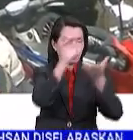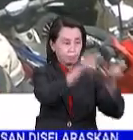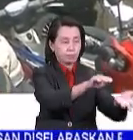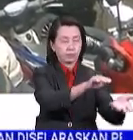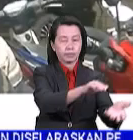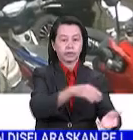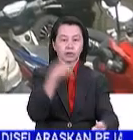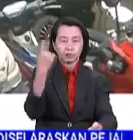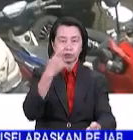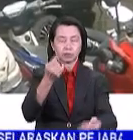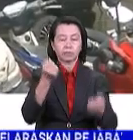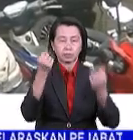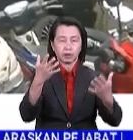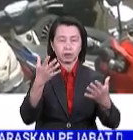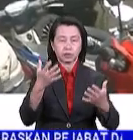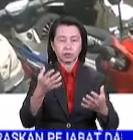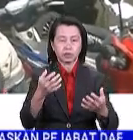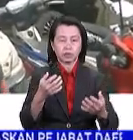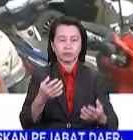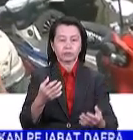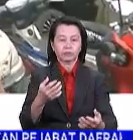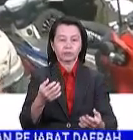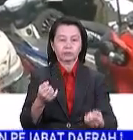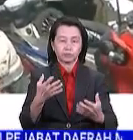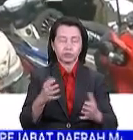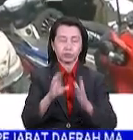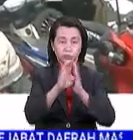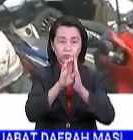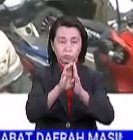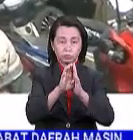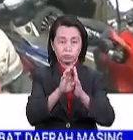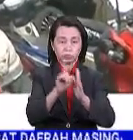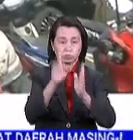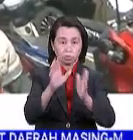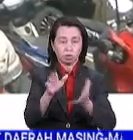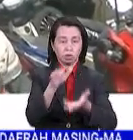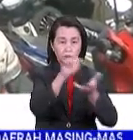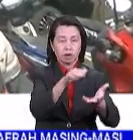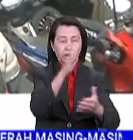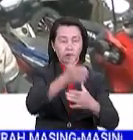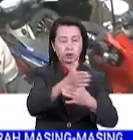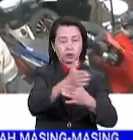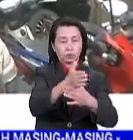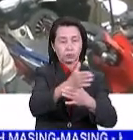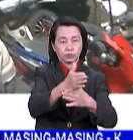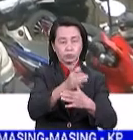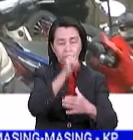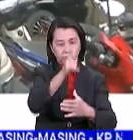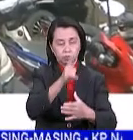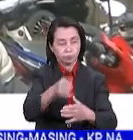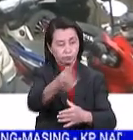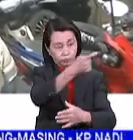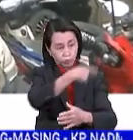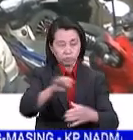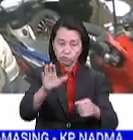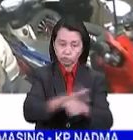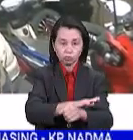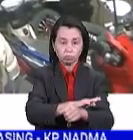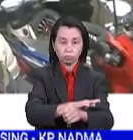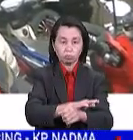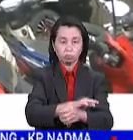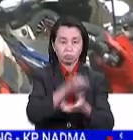lah. Selalunya kebanyakan hampir semua contoh seorang dapat bekalan dia akan berkongsi. Untuk pastikan semua cukup bekalan